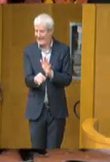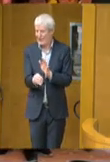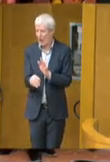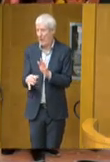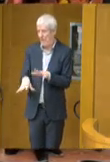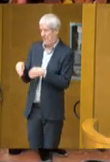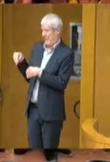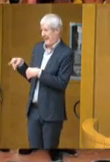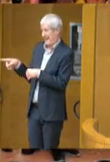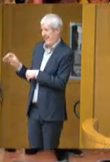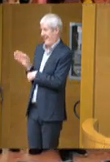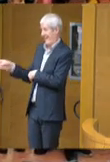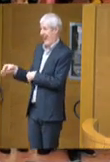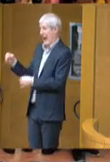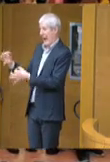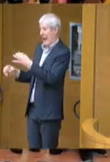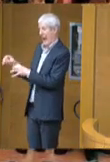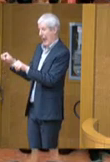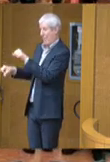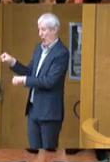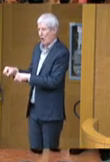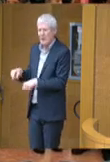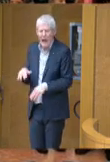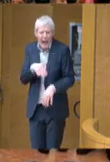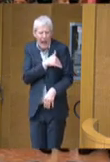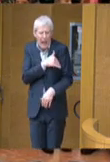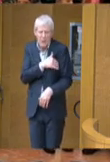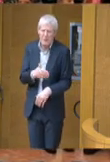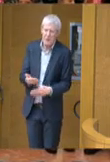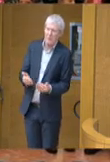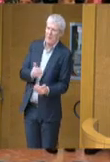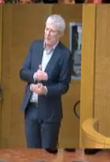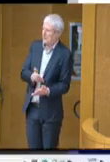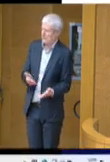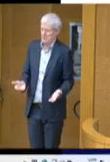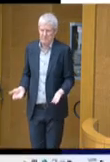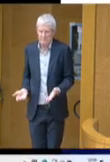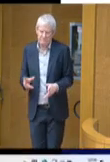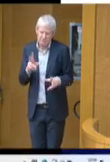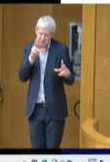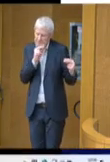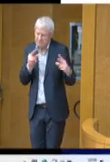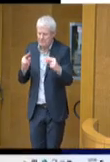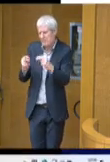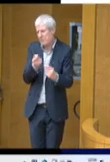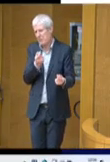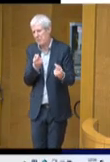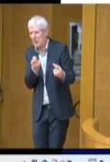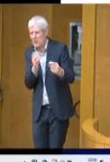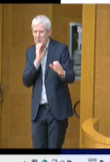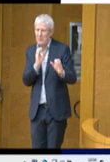lezioni, prima dell'inizio del laboratorio vero e proprio. Alunni che non avevano mai avuto la possibilità di conoscersi o